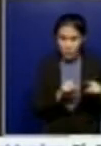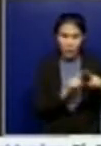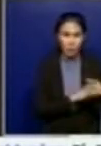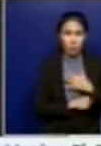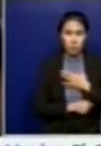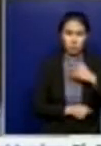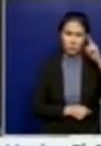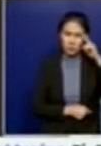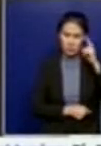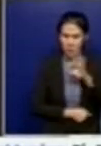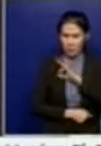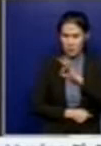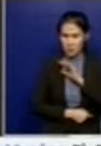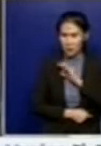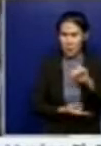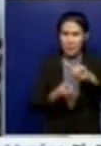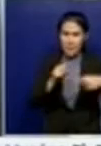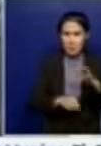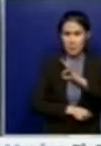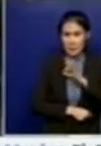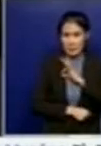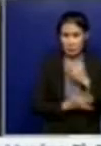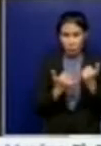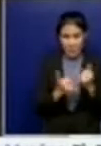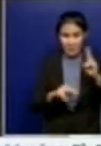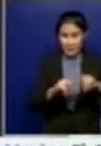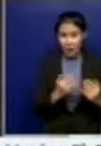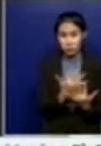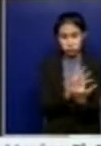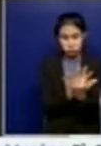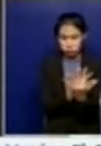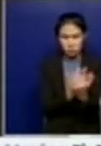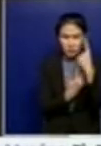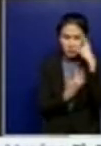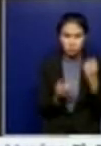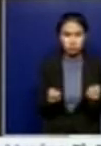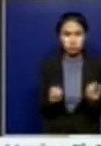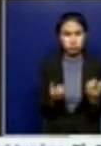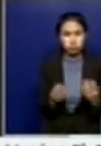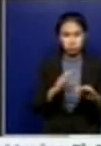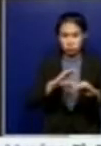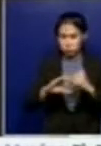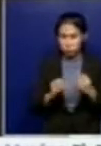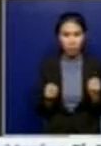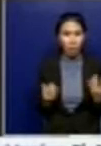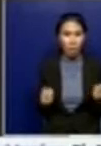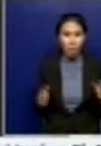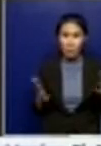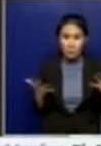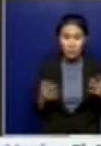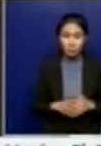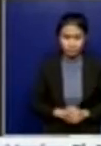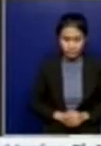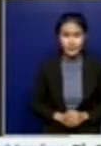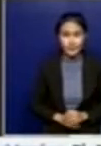ยกระทั่งสมาชิกเพื่อนสมาชิกที่อยู่ในสภาเราเนี่ยนะฮะก็ส่วนใหญ่ก็จะไม่ได้รับร่างไปพิจารณาก่อนที่ลงประช